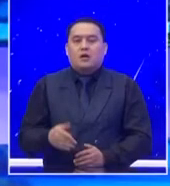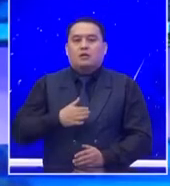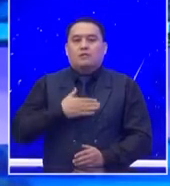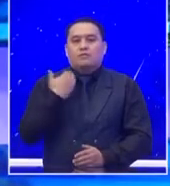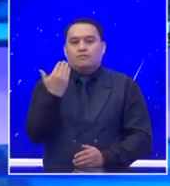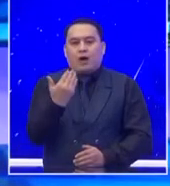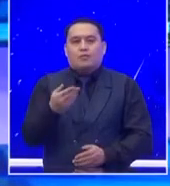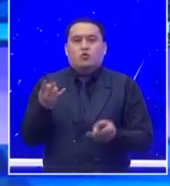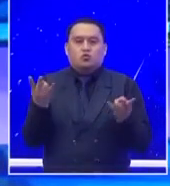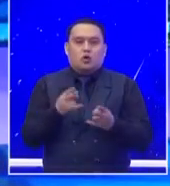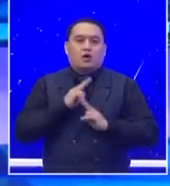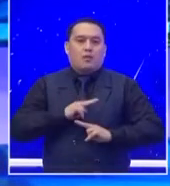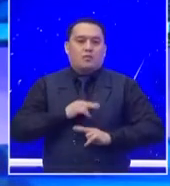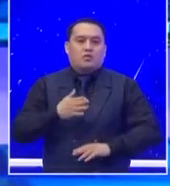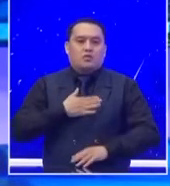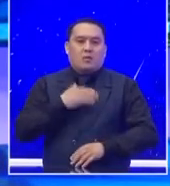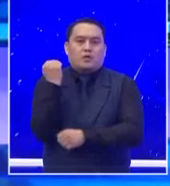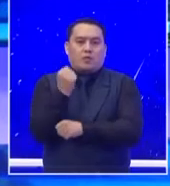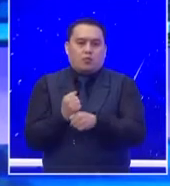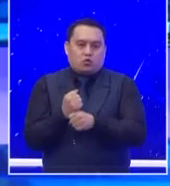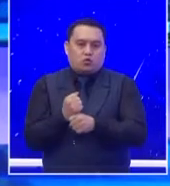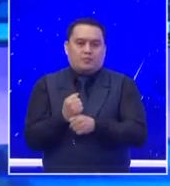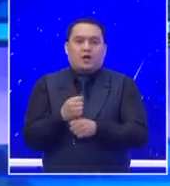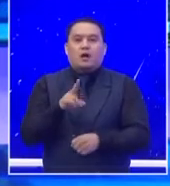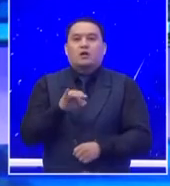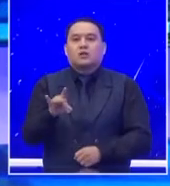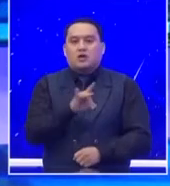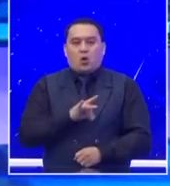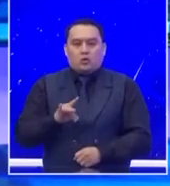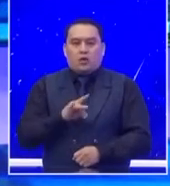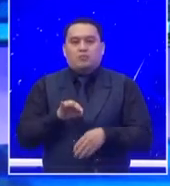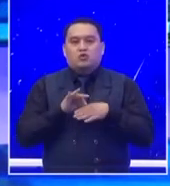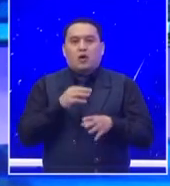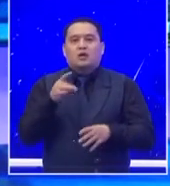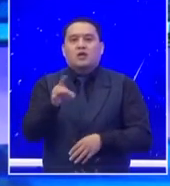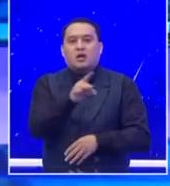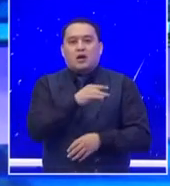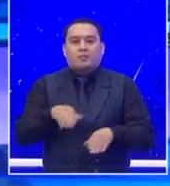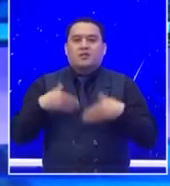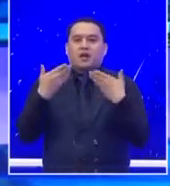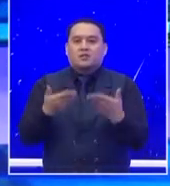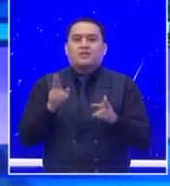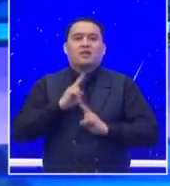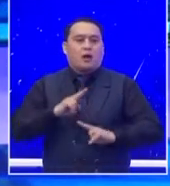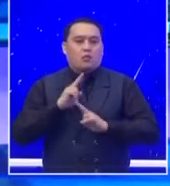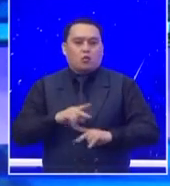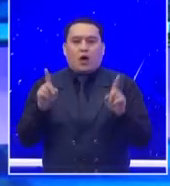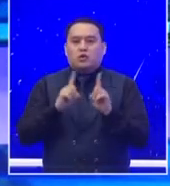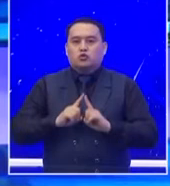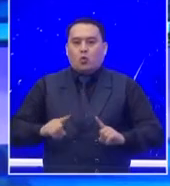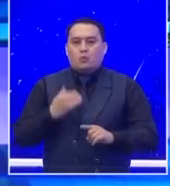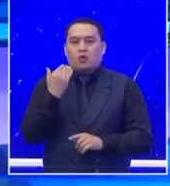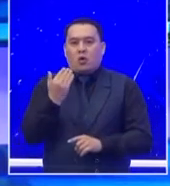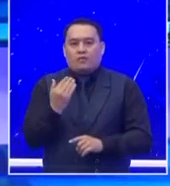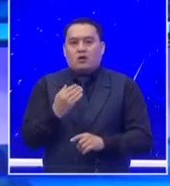Вам нужна работа, нам нужны рабочие руки. В Карасайском районе прошла региональная ярмарка вакансий. Особенность